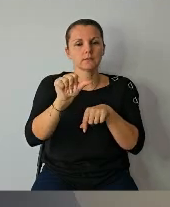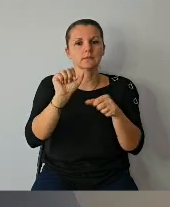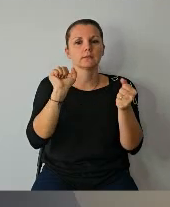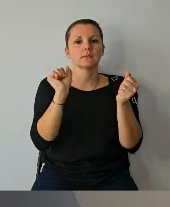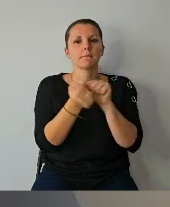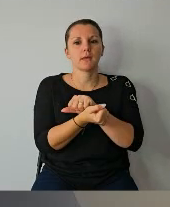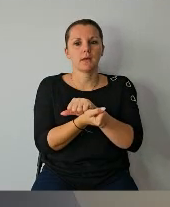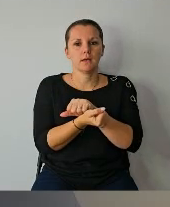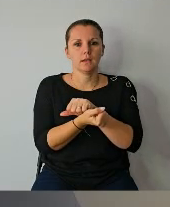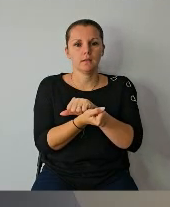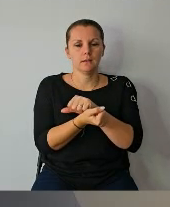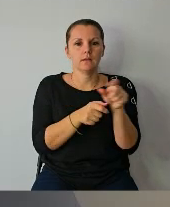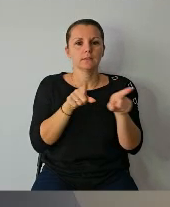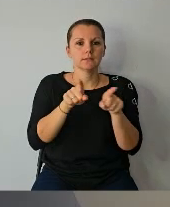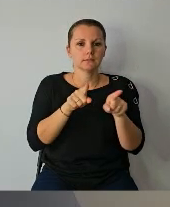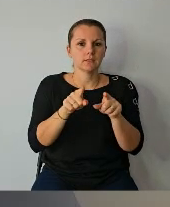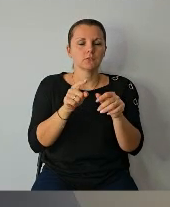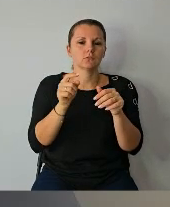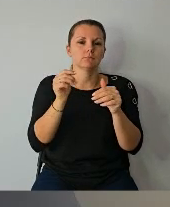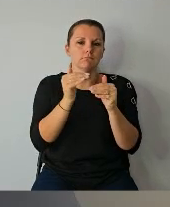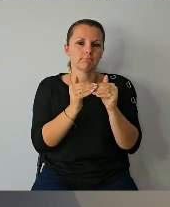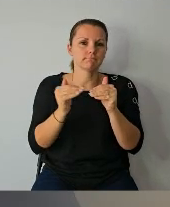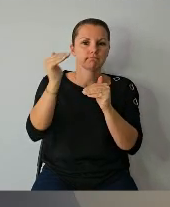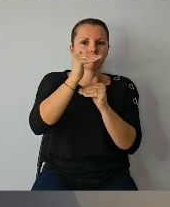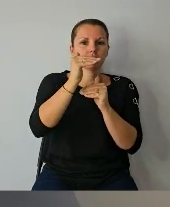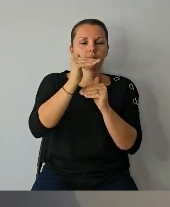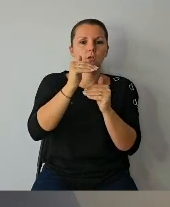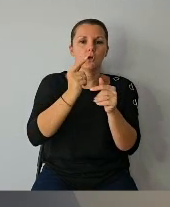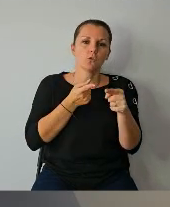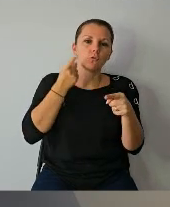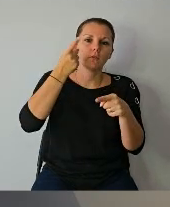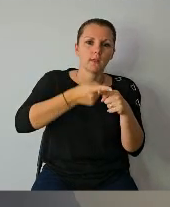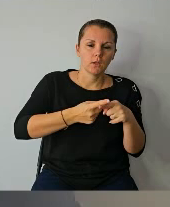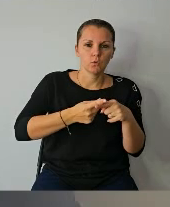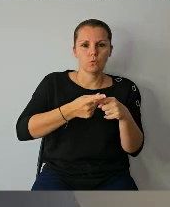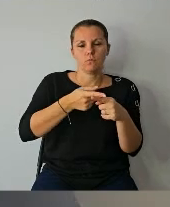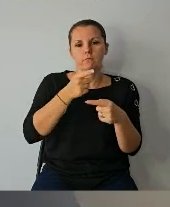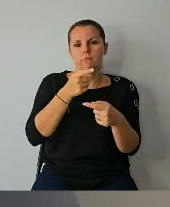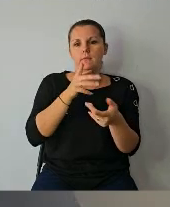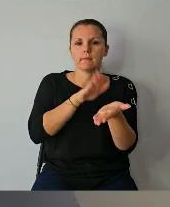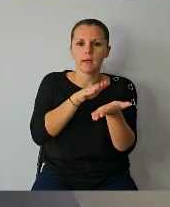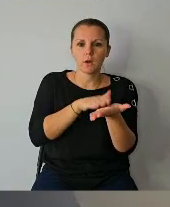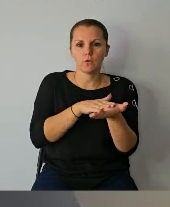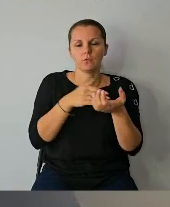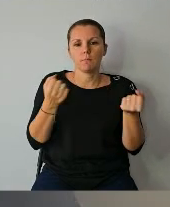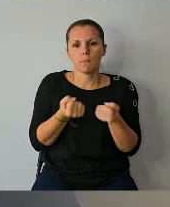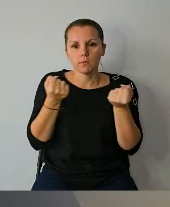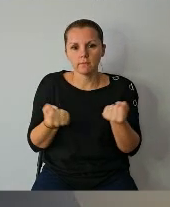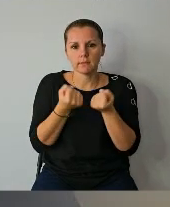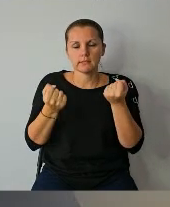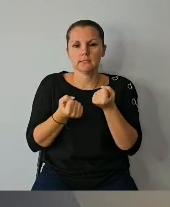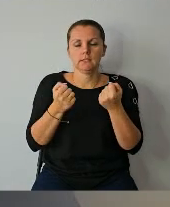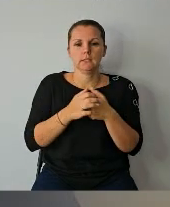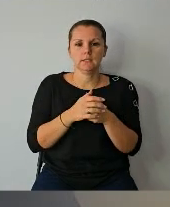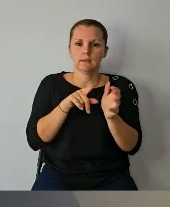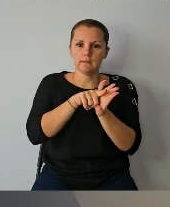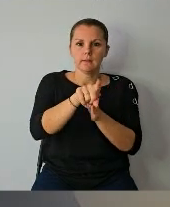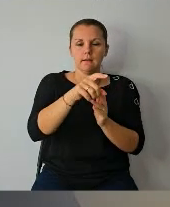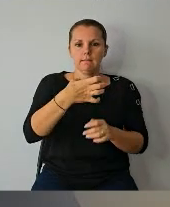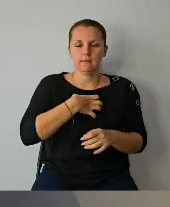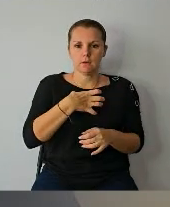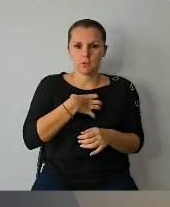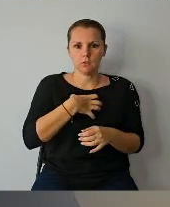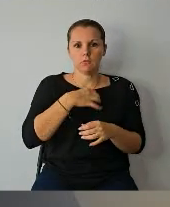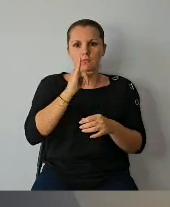zmiana, czyli podniesienie wysokości dodatków różnego rodzaju, w tym motywacyjnych, funkcyjnych dla